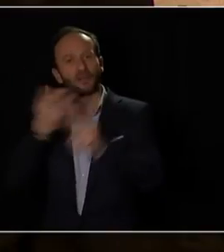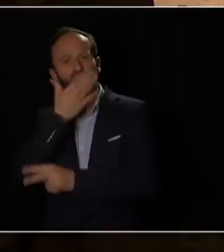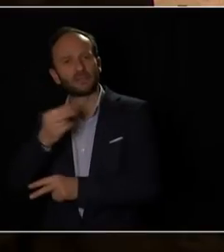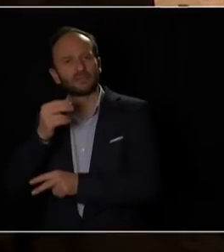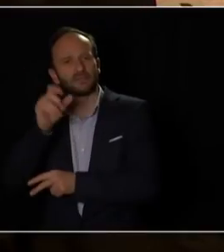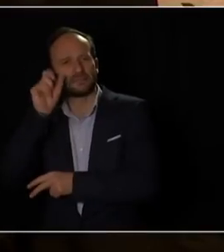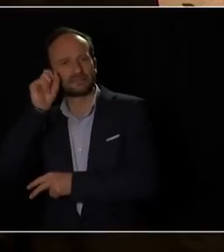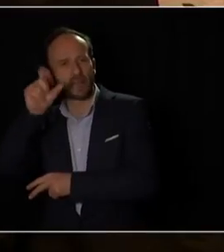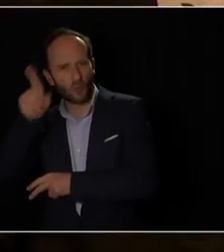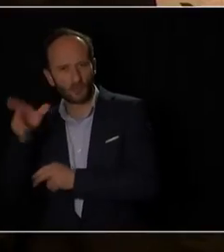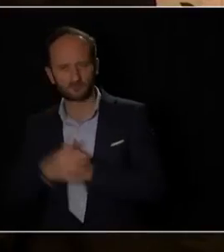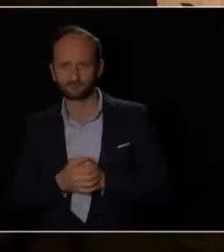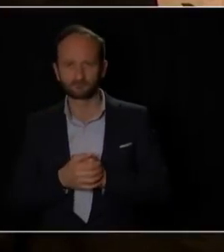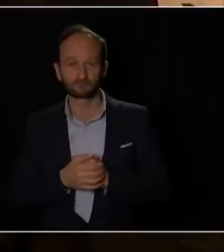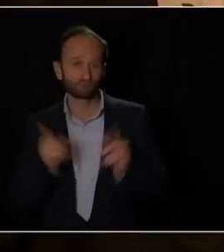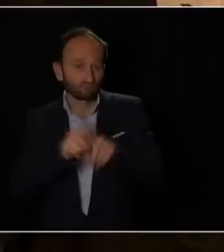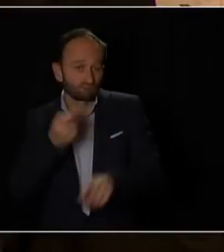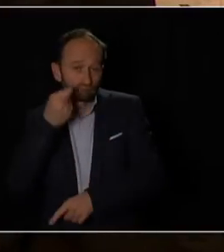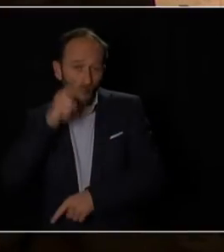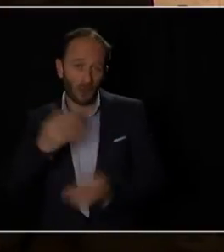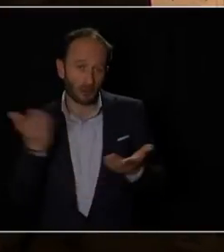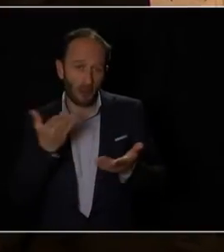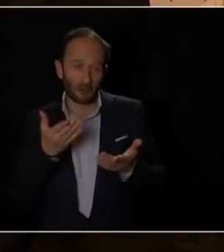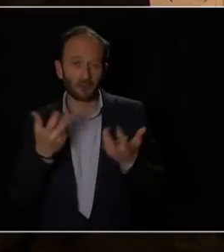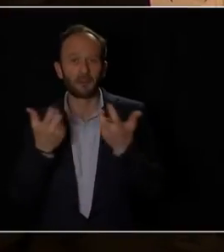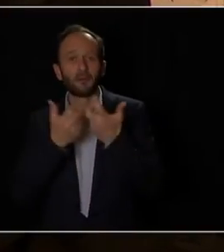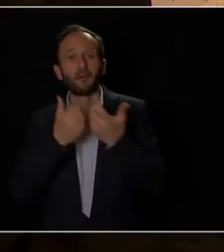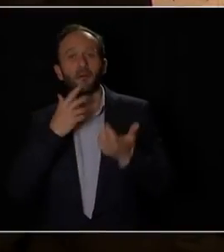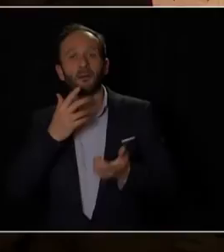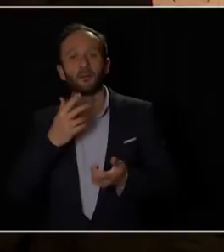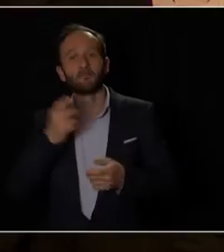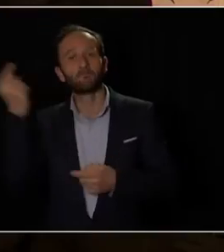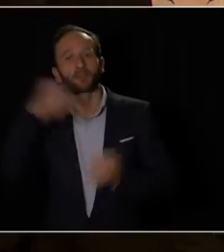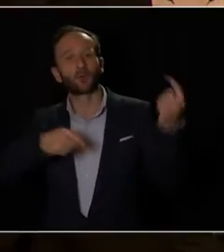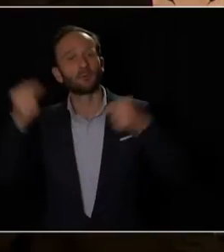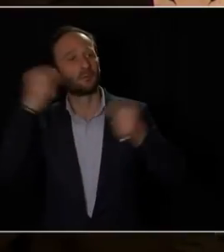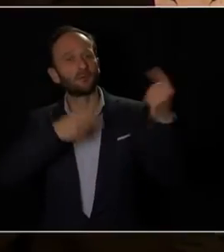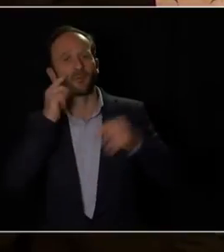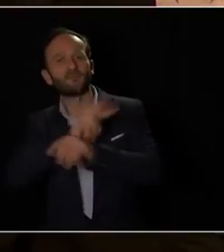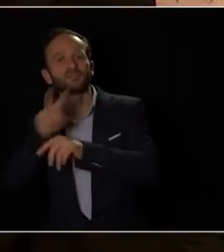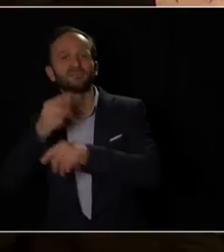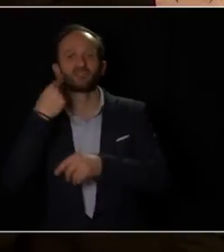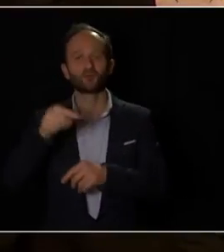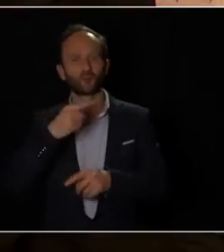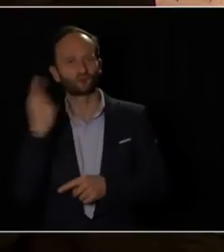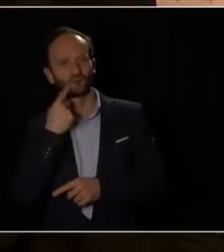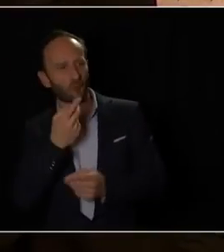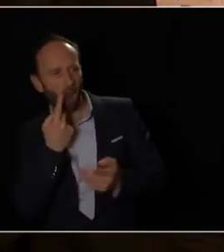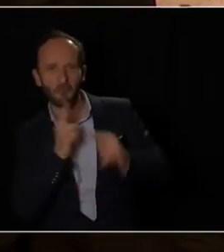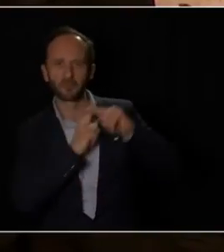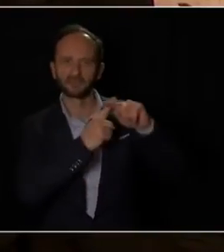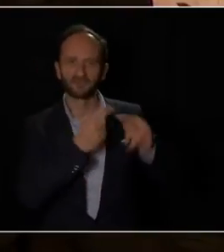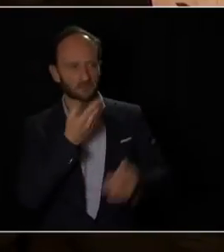qu'à constater les appréciations flatteuses que portent nos visiteurs sur notre ville pour le